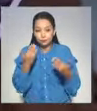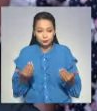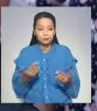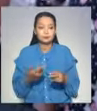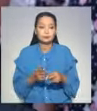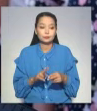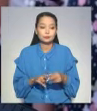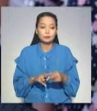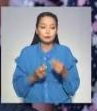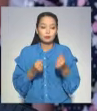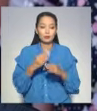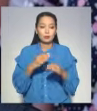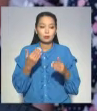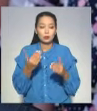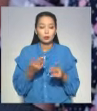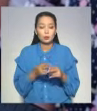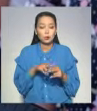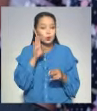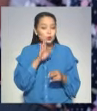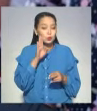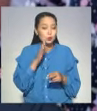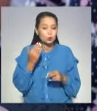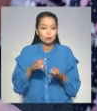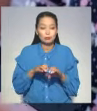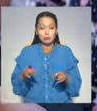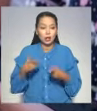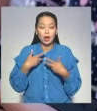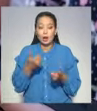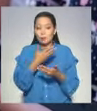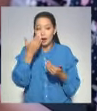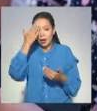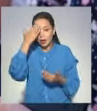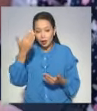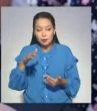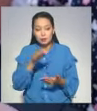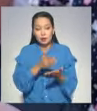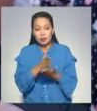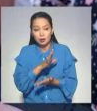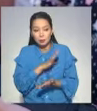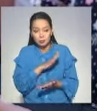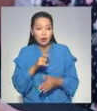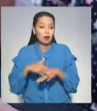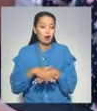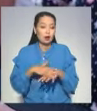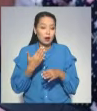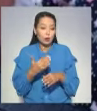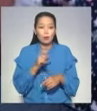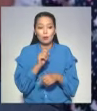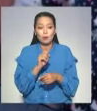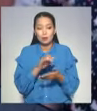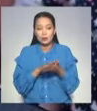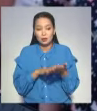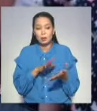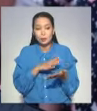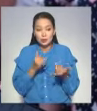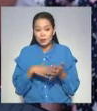алаңы жоқ, КНС мәселесі суарнасы әлі бізді қабылдаған жоқ, әкім тарапына біздер бардық, қабылдасын ең тапсырма өтілді, КНС әлінгі